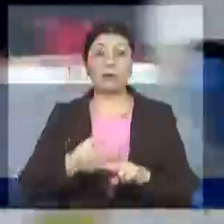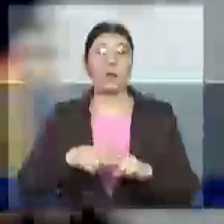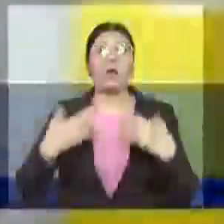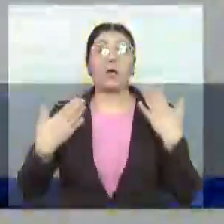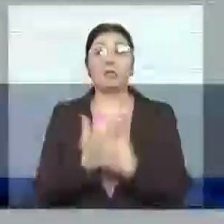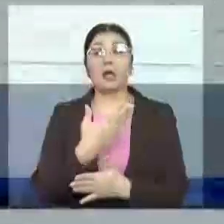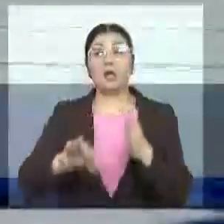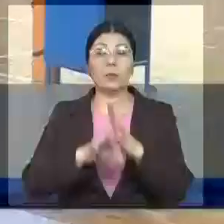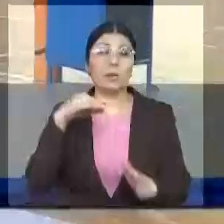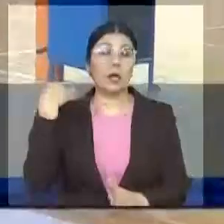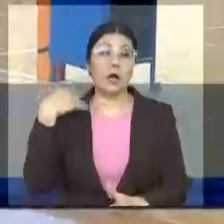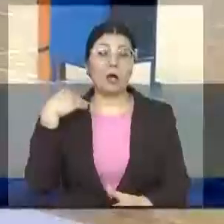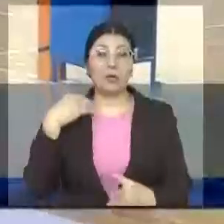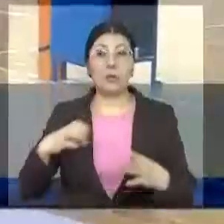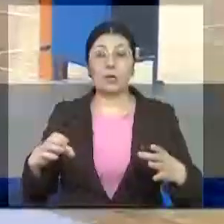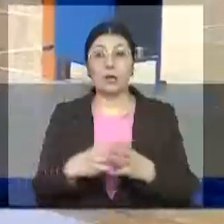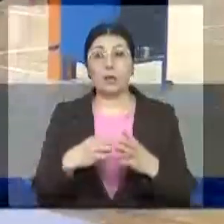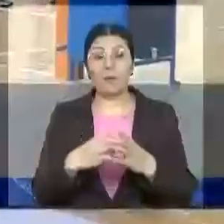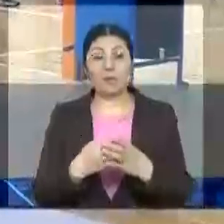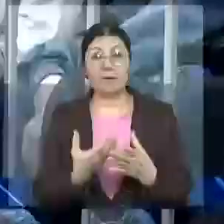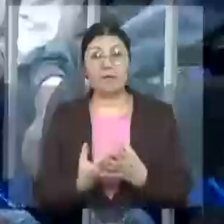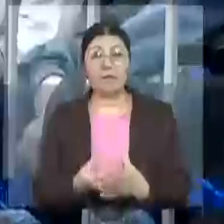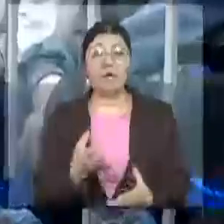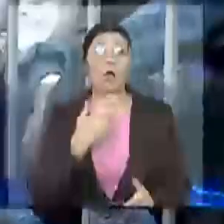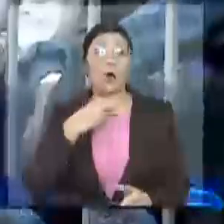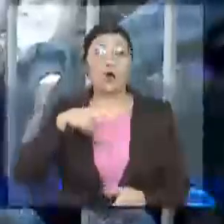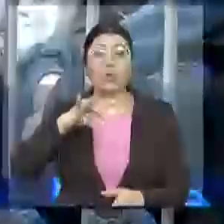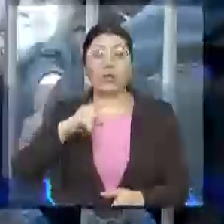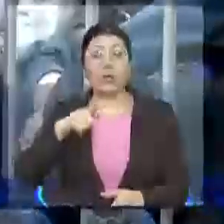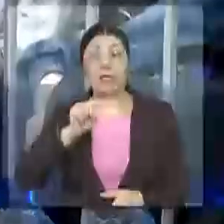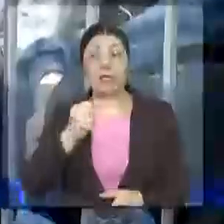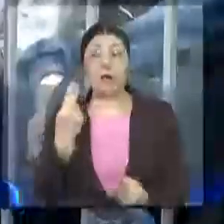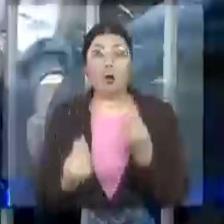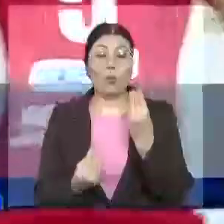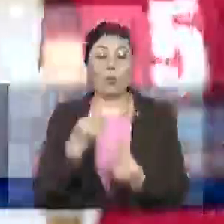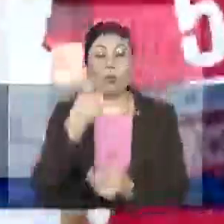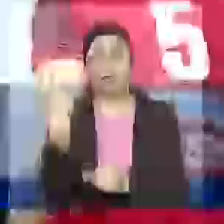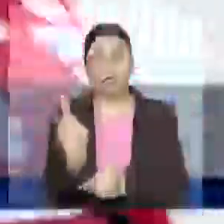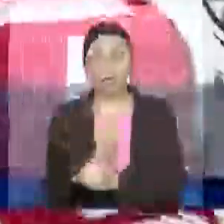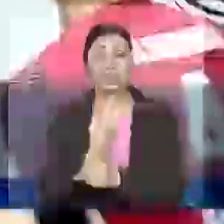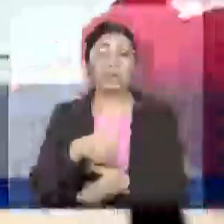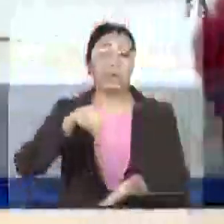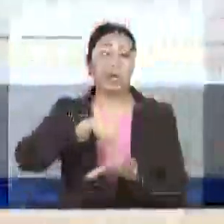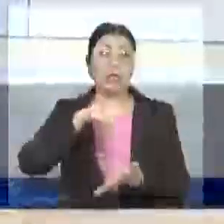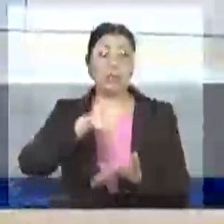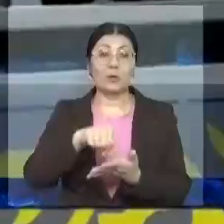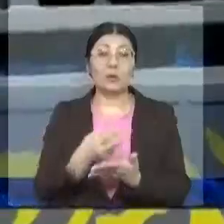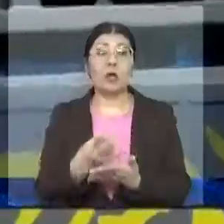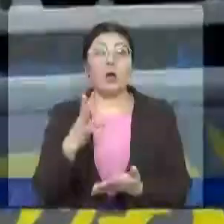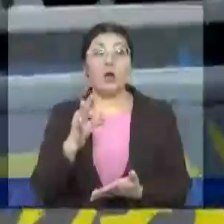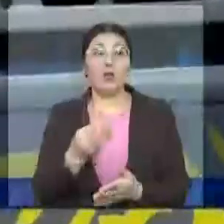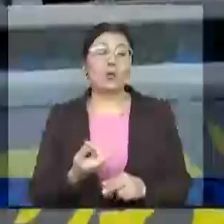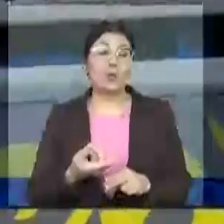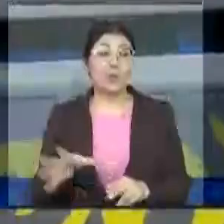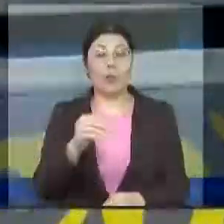жаңадан іріктелген Ақтөбе құрама командасы ерлер арасындағы ұлттық лига ойындарына биыл алғаш рет қатысып отыр. Әйтсе де аяқ алыс шаман